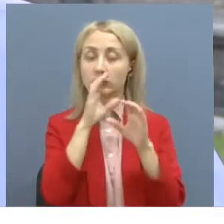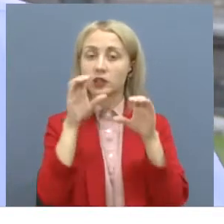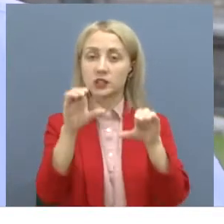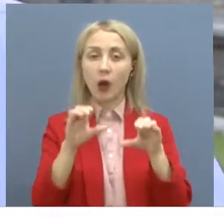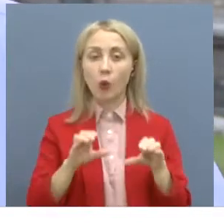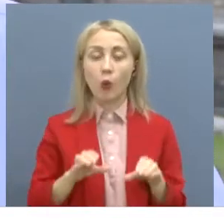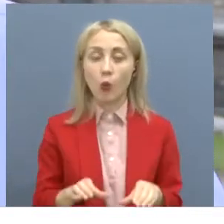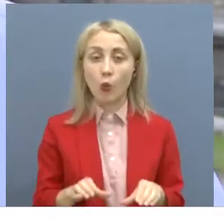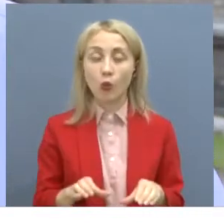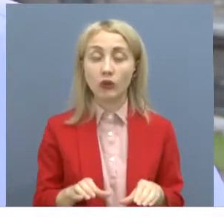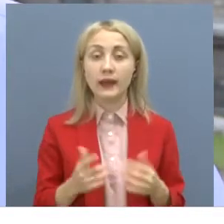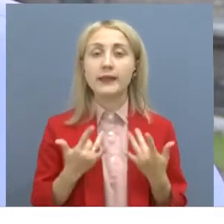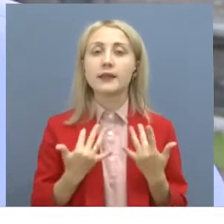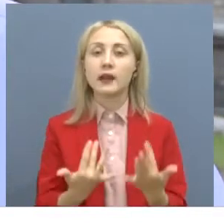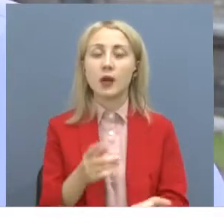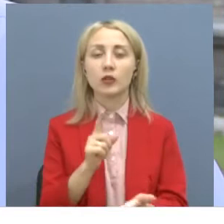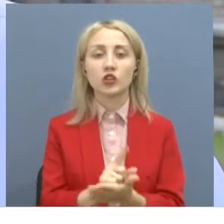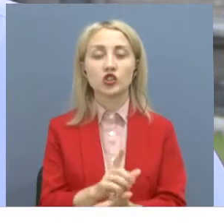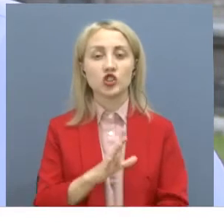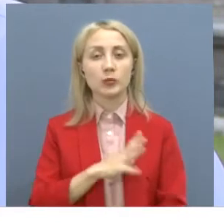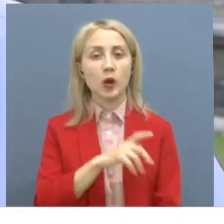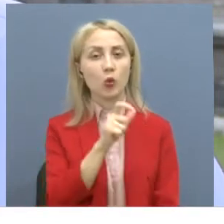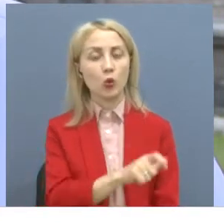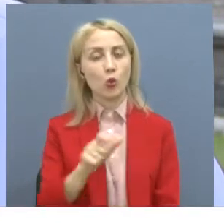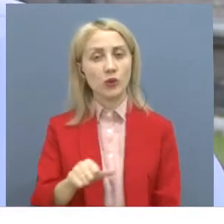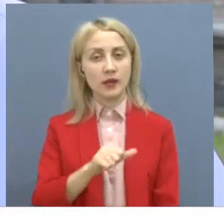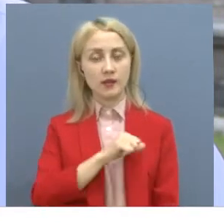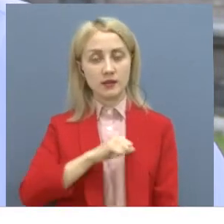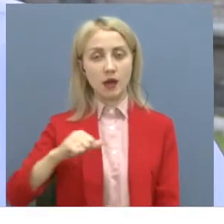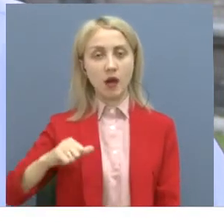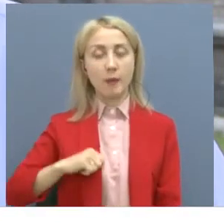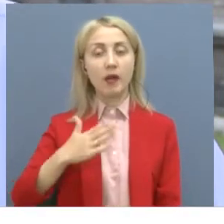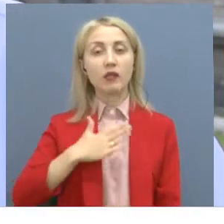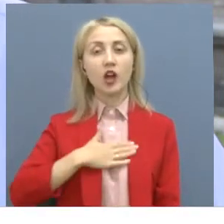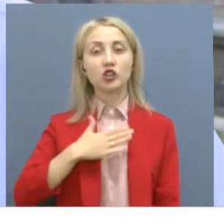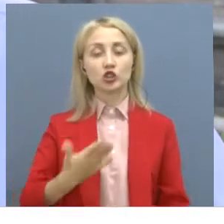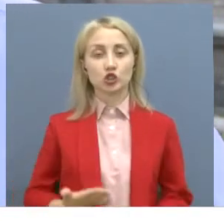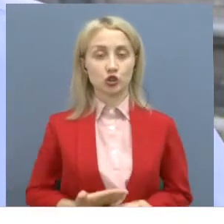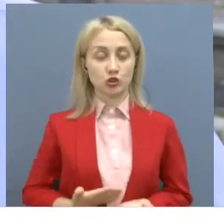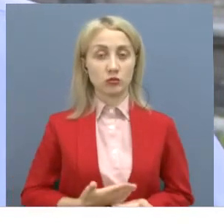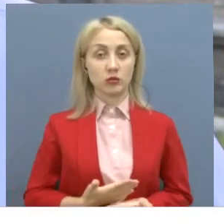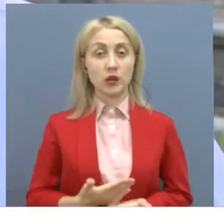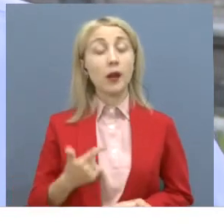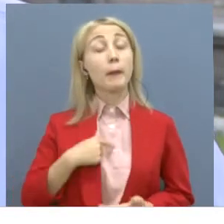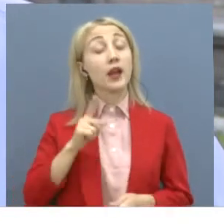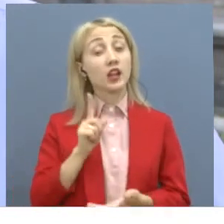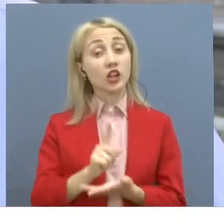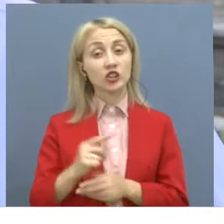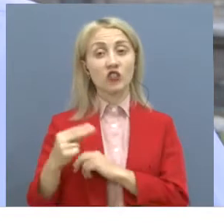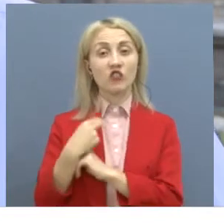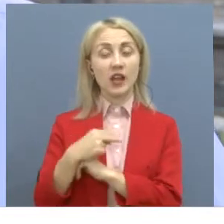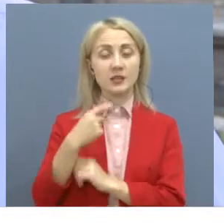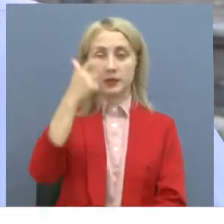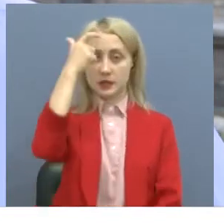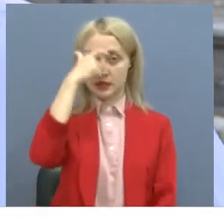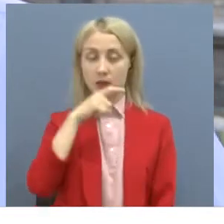талапты біздің отандастарымыздың азаматтық ұстанымына айналуы тиіс. Яғни, өзімізді жас буынды қоқысты шашпауға, оны